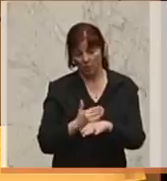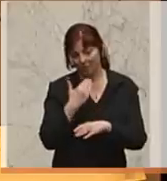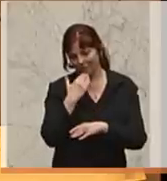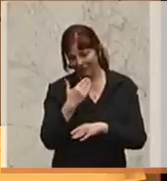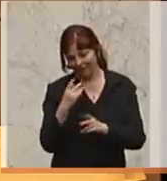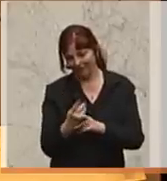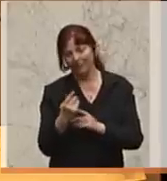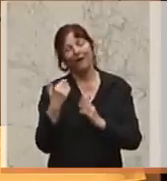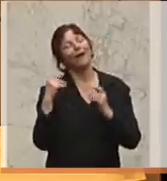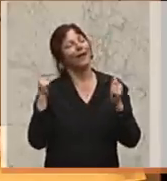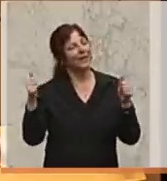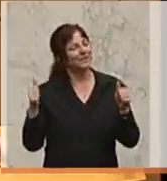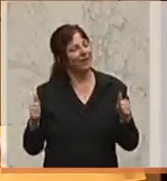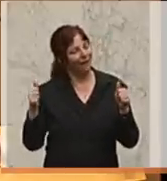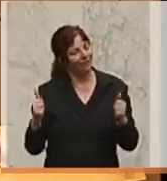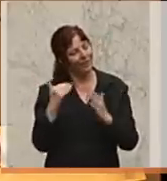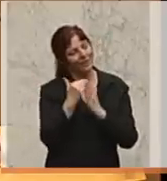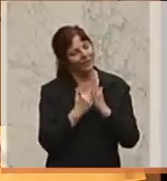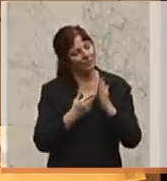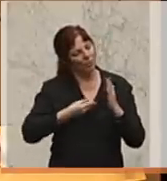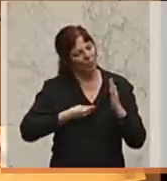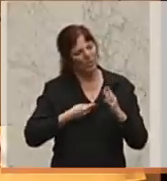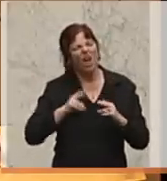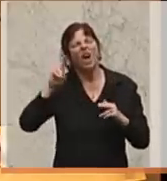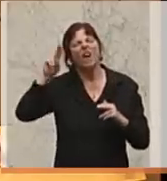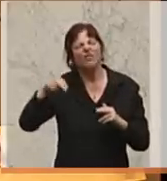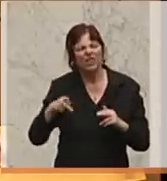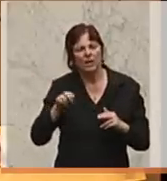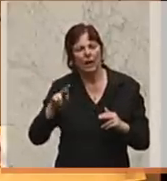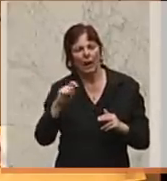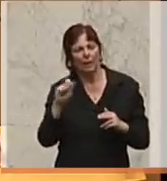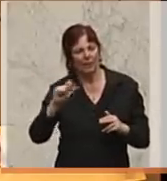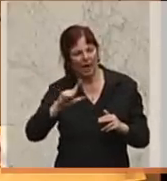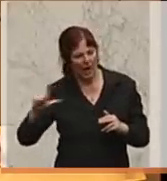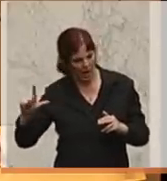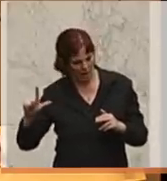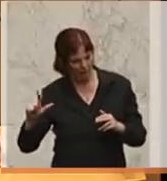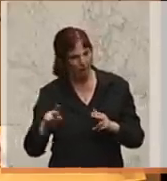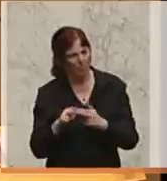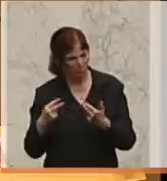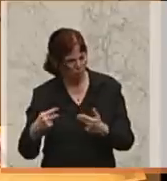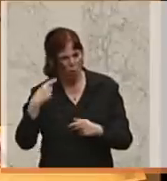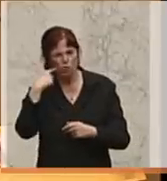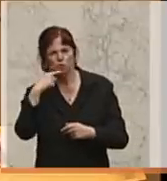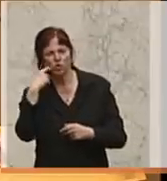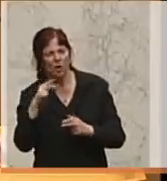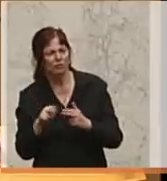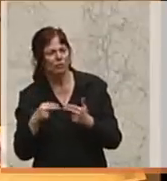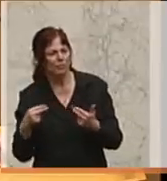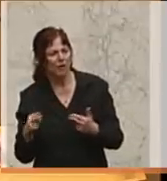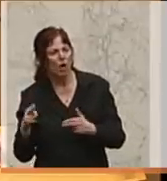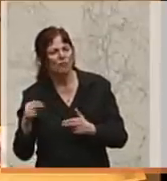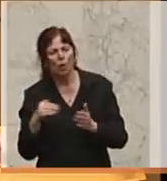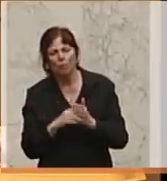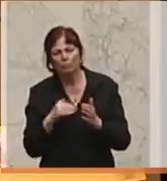Aber warum braucht bitte der Wiener Kartellverband, also eine Studentenverbindung, vom Finanzministerium eine